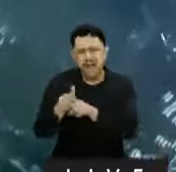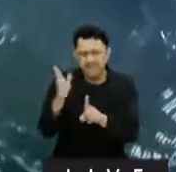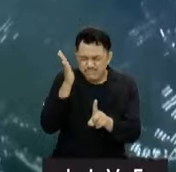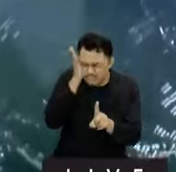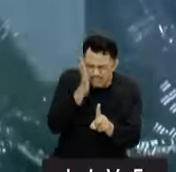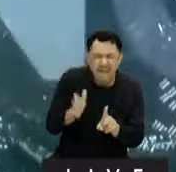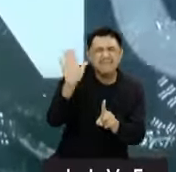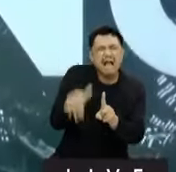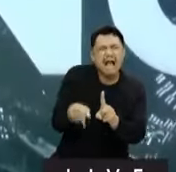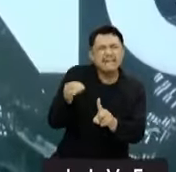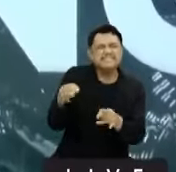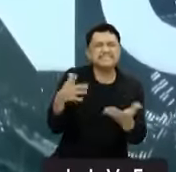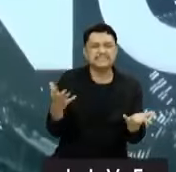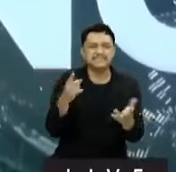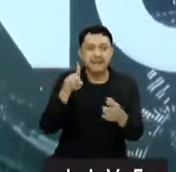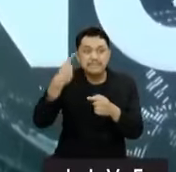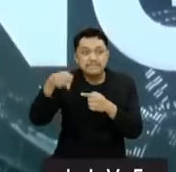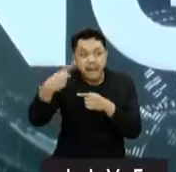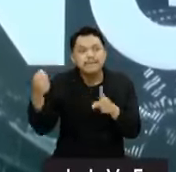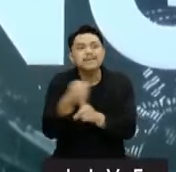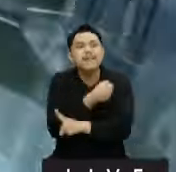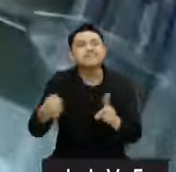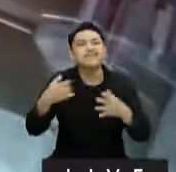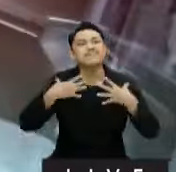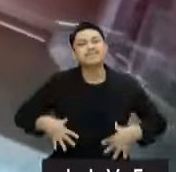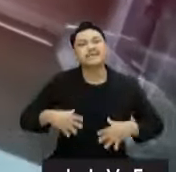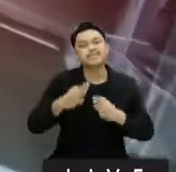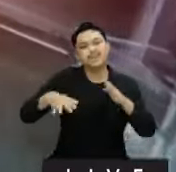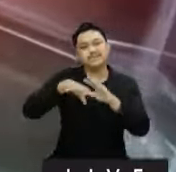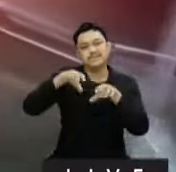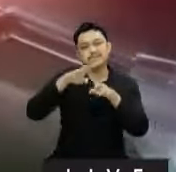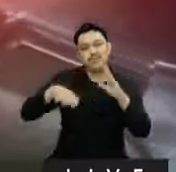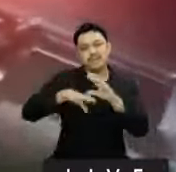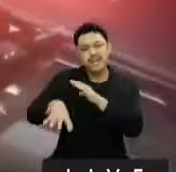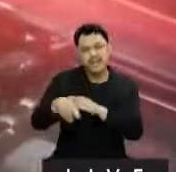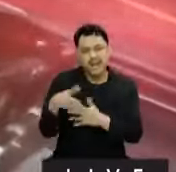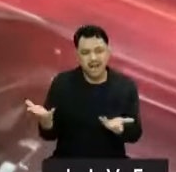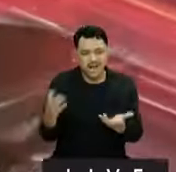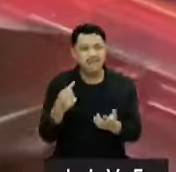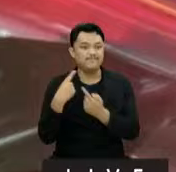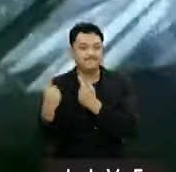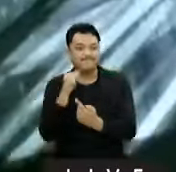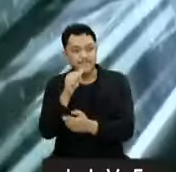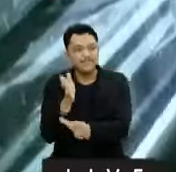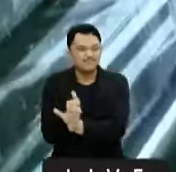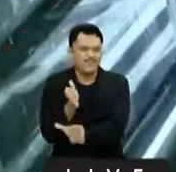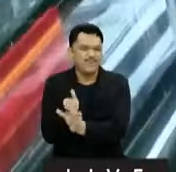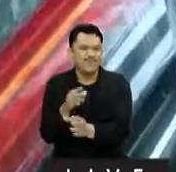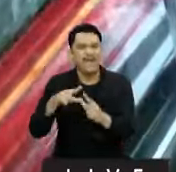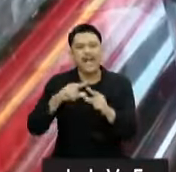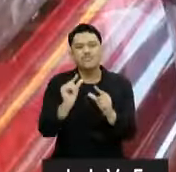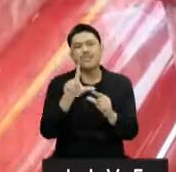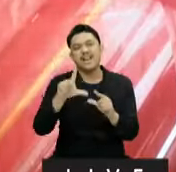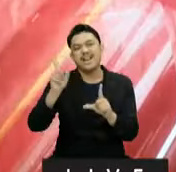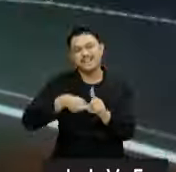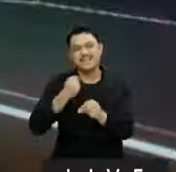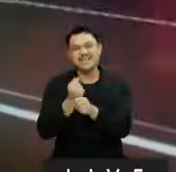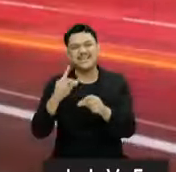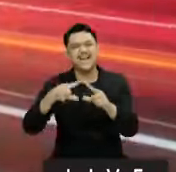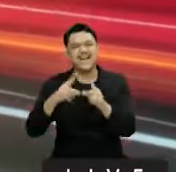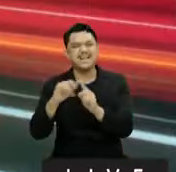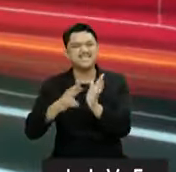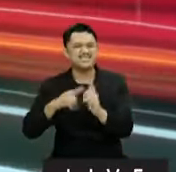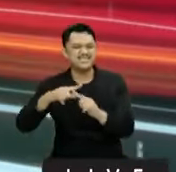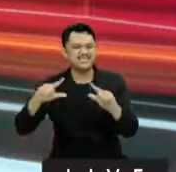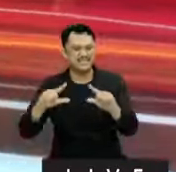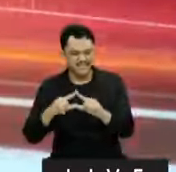terjadi dan bahkan berujung pada tindak kekerasan fisik dalam rumah tangga? Kita segera terhubung dengan psikolog Auli Garsinta